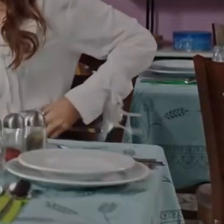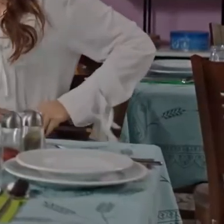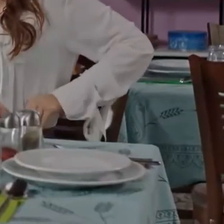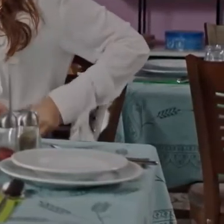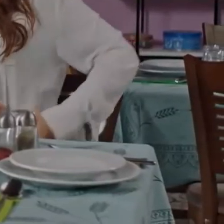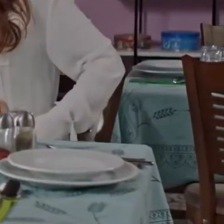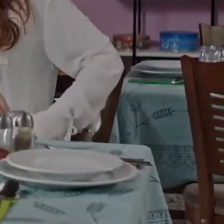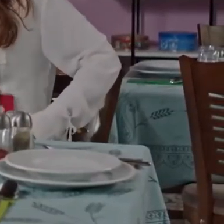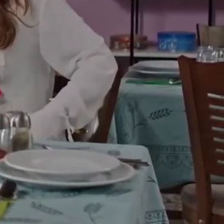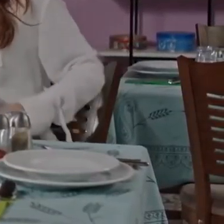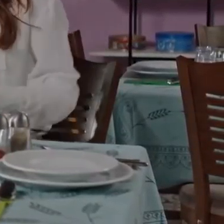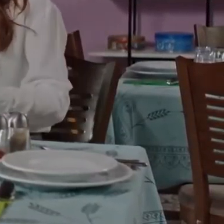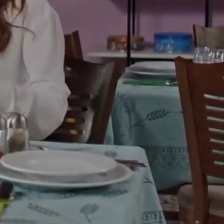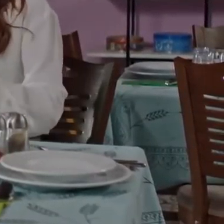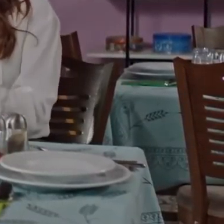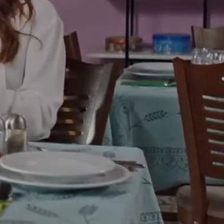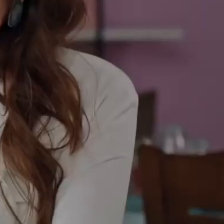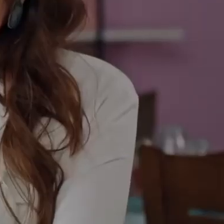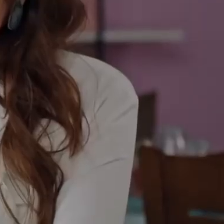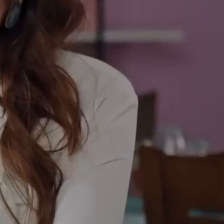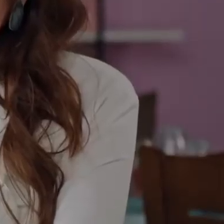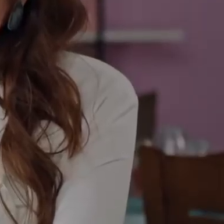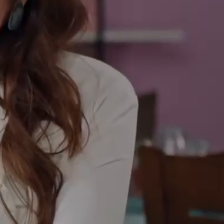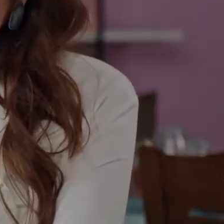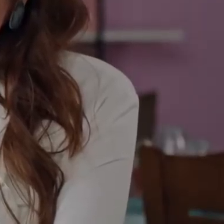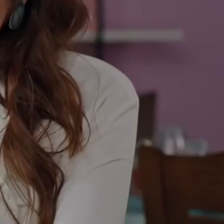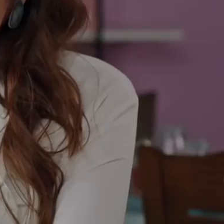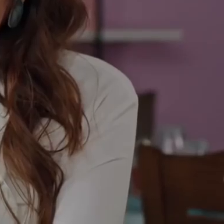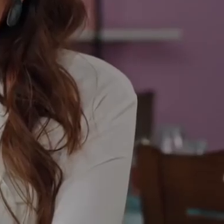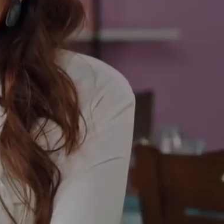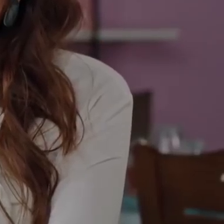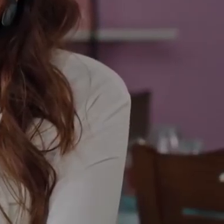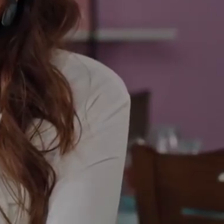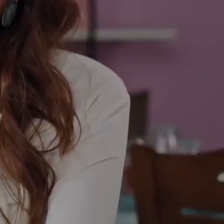Belindeki telefonunu çıkardı. Nemli gözlerle arama yapıyor.